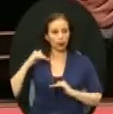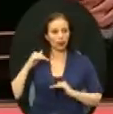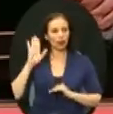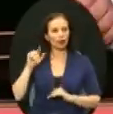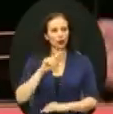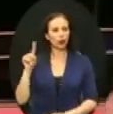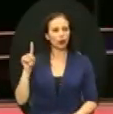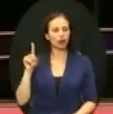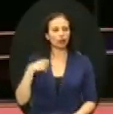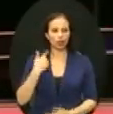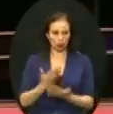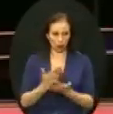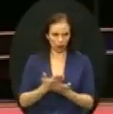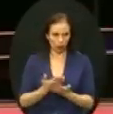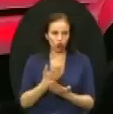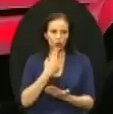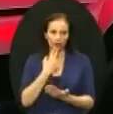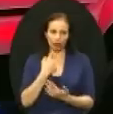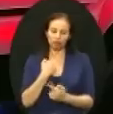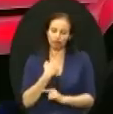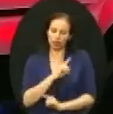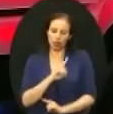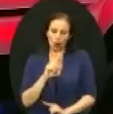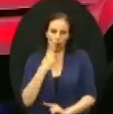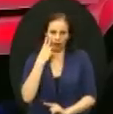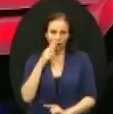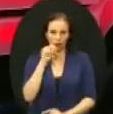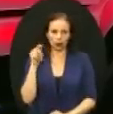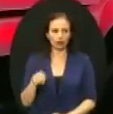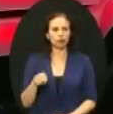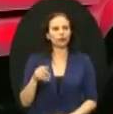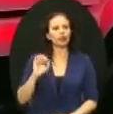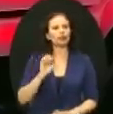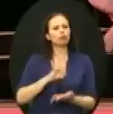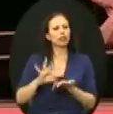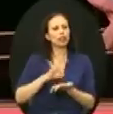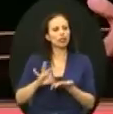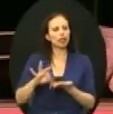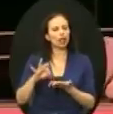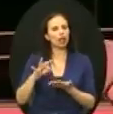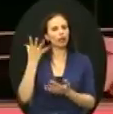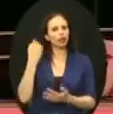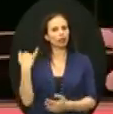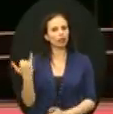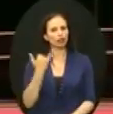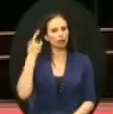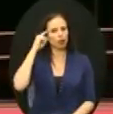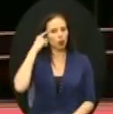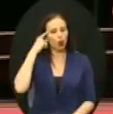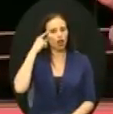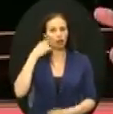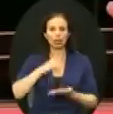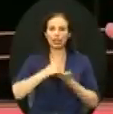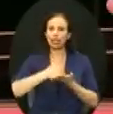להגיע לזה. לא, כי בעברית, אני מודה שבעברית לא ראיתי את הנושא הזה. אנחנו תמיד לוקחים את משרד הקליטה, אנחנו תמיד דואגים לתקציבים לקליטה,